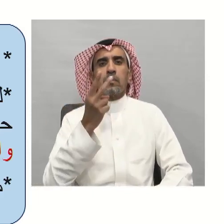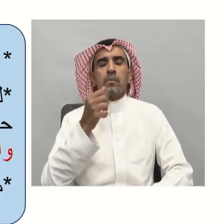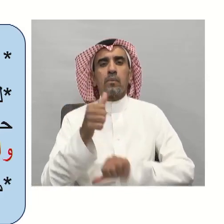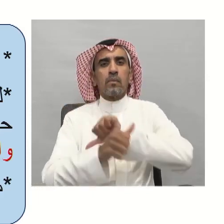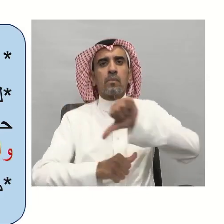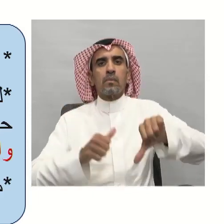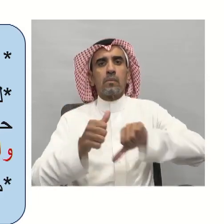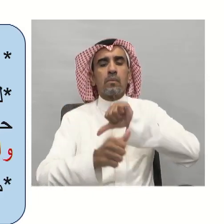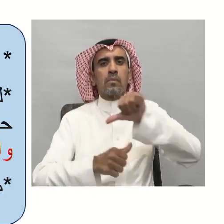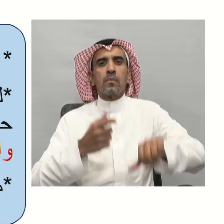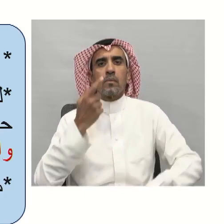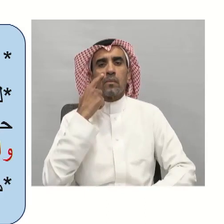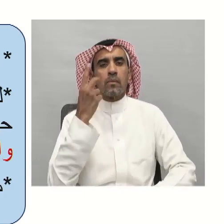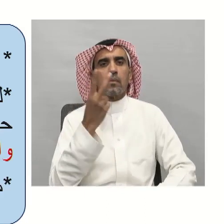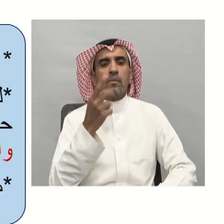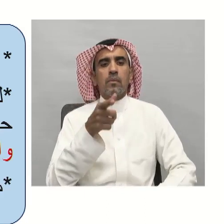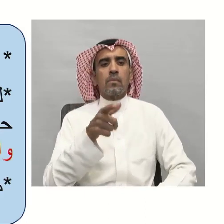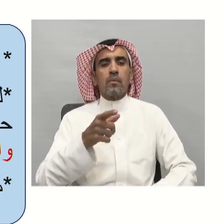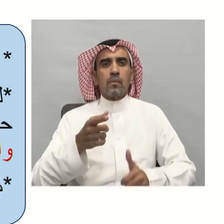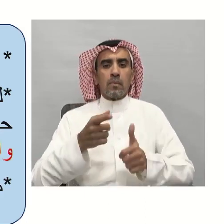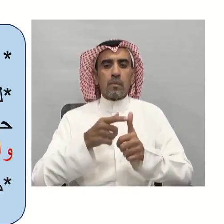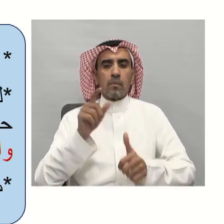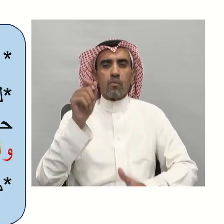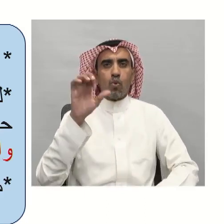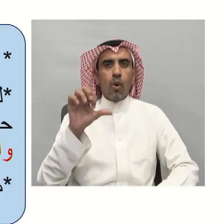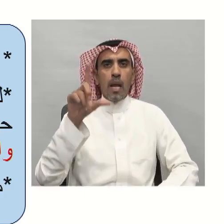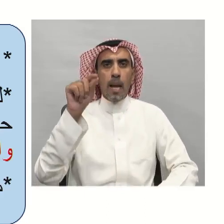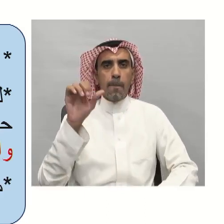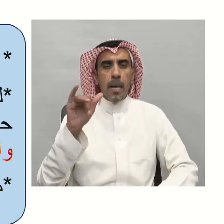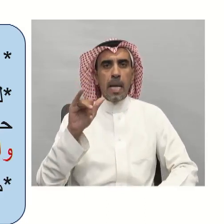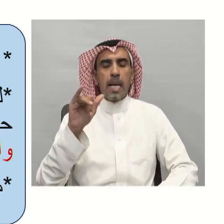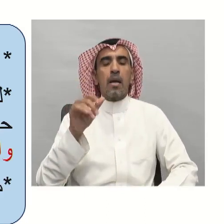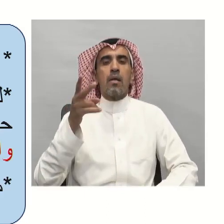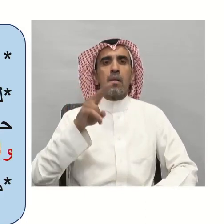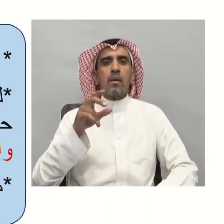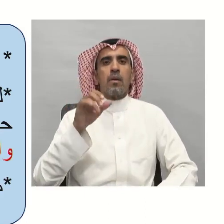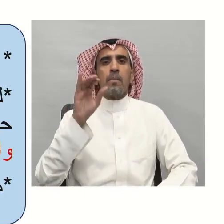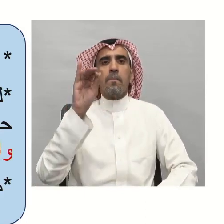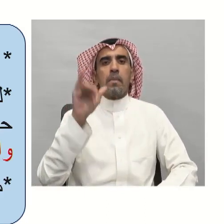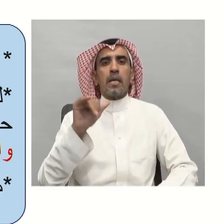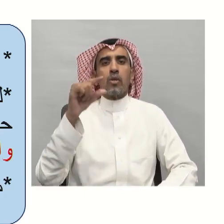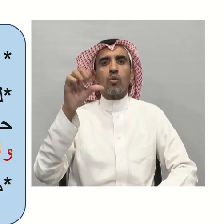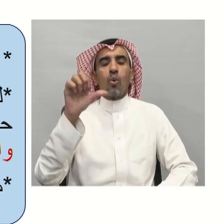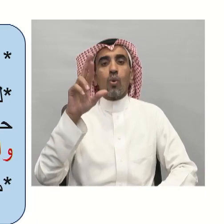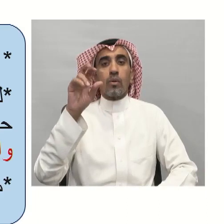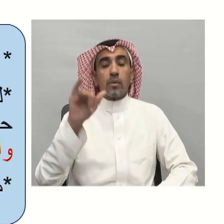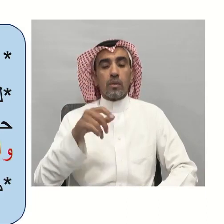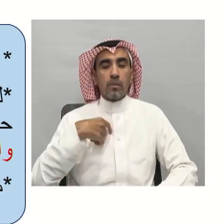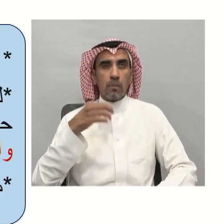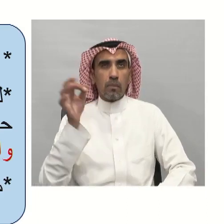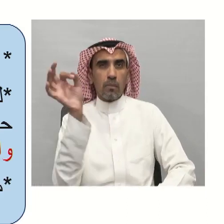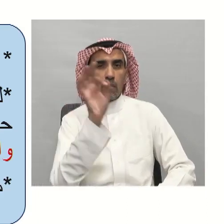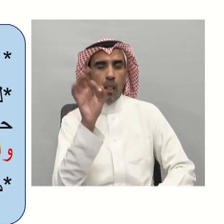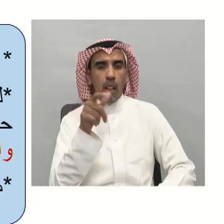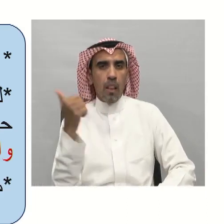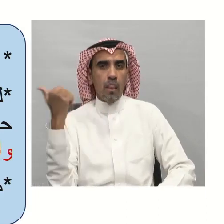حياتهما كما ذكرنا قبل قليل، الطور البوليبي أو الطراز البوليبي والطور ماذا؟ الميدوزي. أشهر مثال على